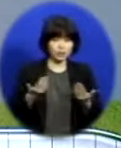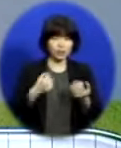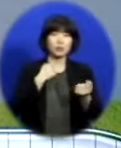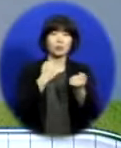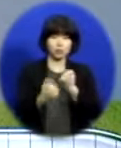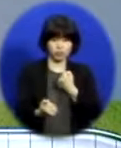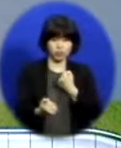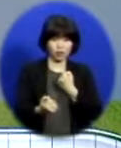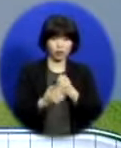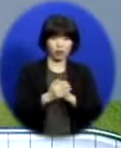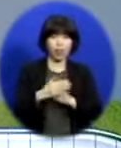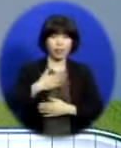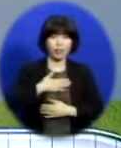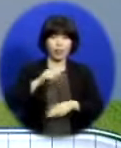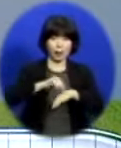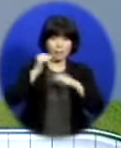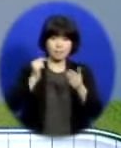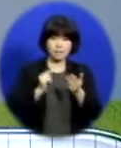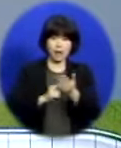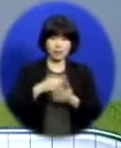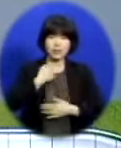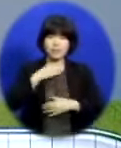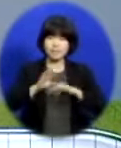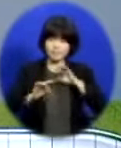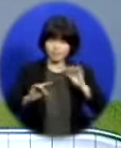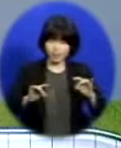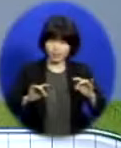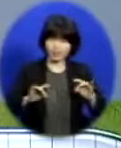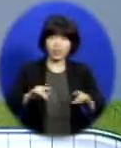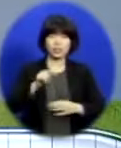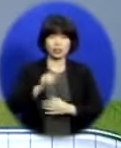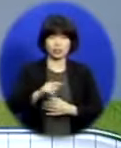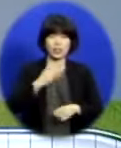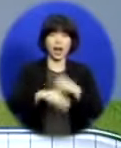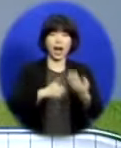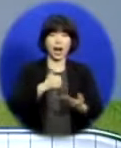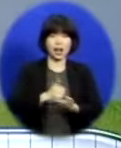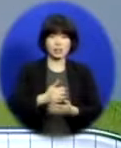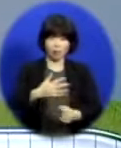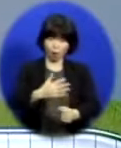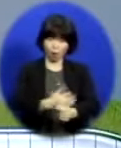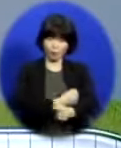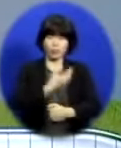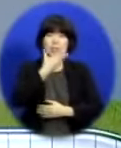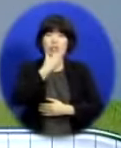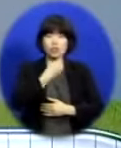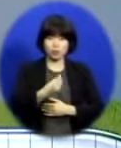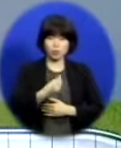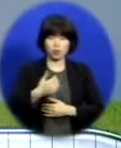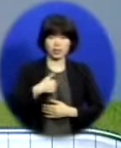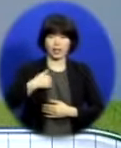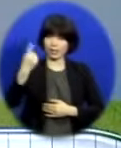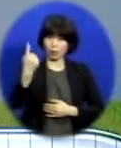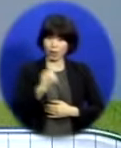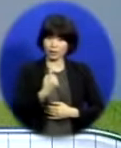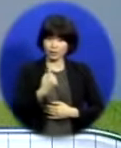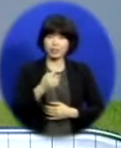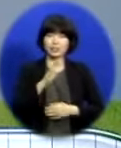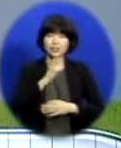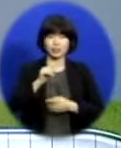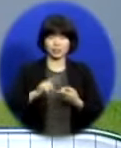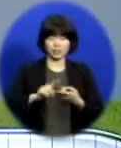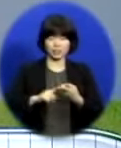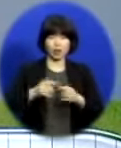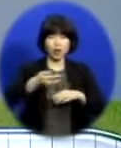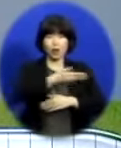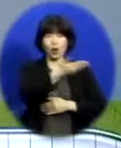불구하고 내가 마음이 갈급해진다는 것은 하나님의 엄청난 축복이 내게 임했다고 하는 사실을 여러분이